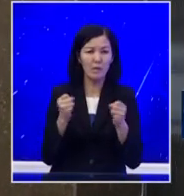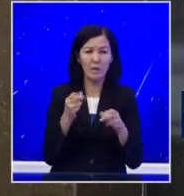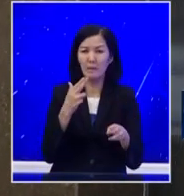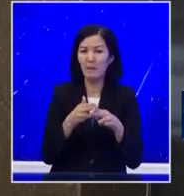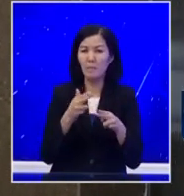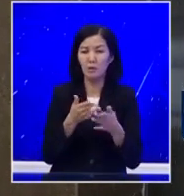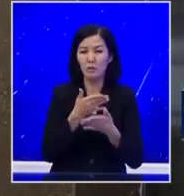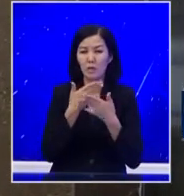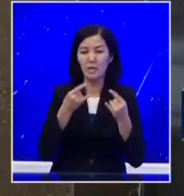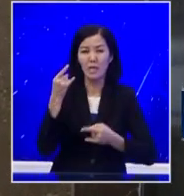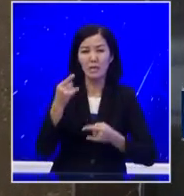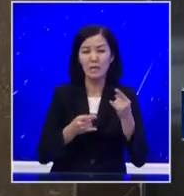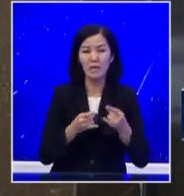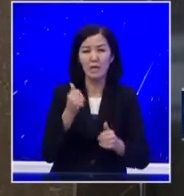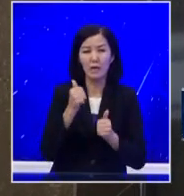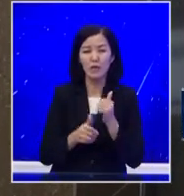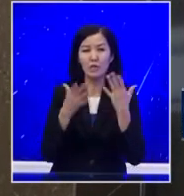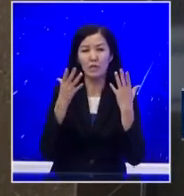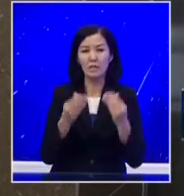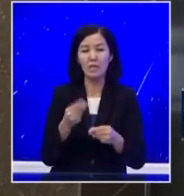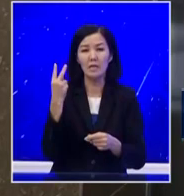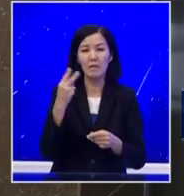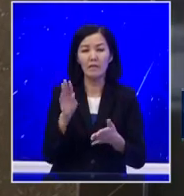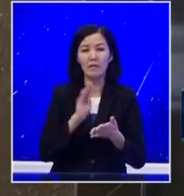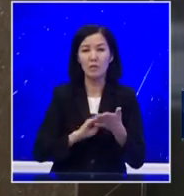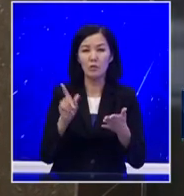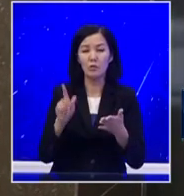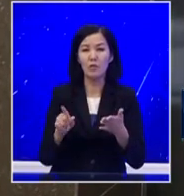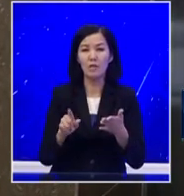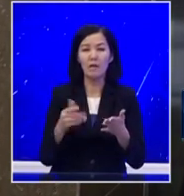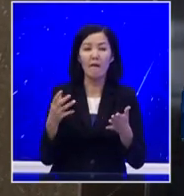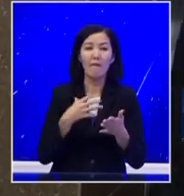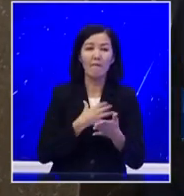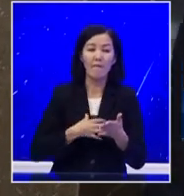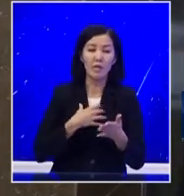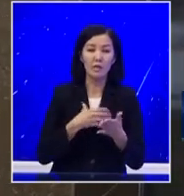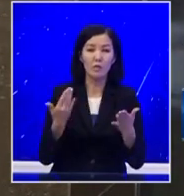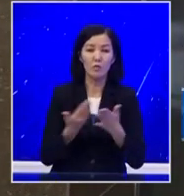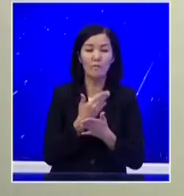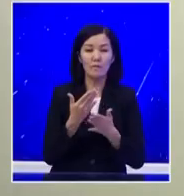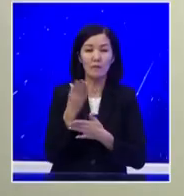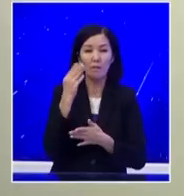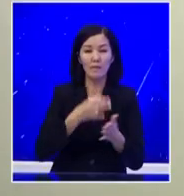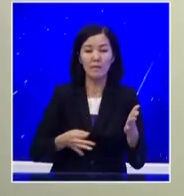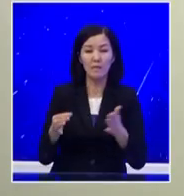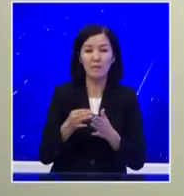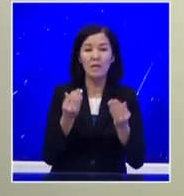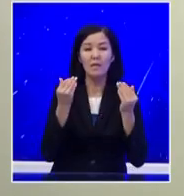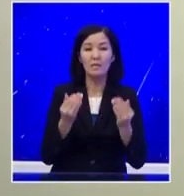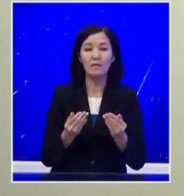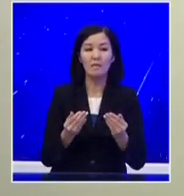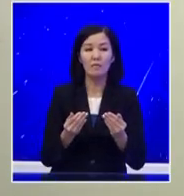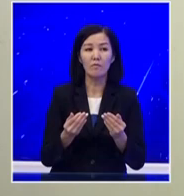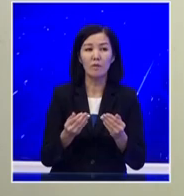жетысу ежедневно порядка 20 журналистов освещают самые важные события области и даже сегодня в